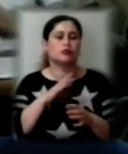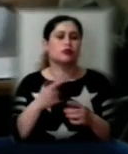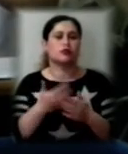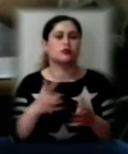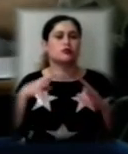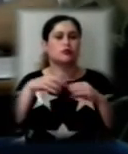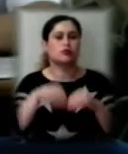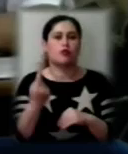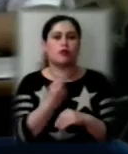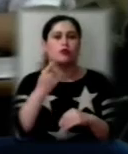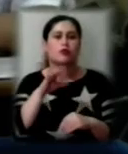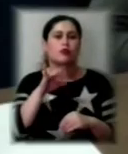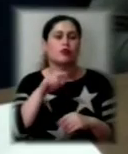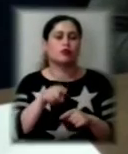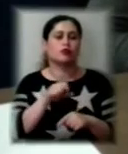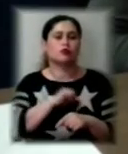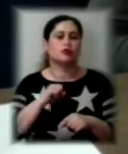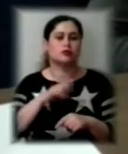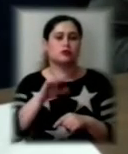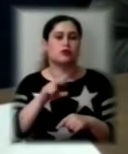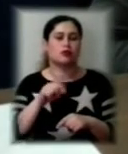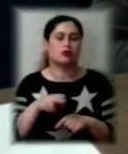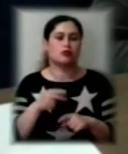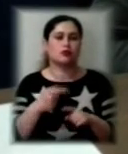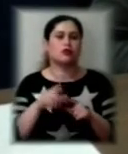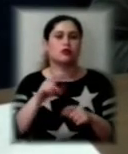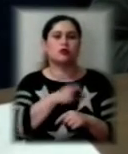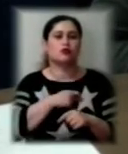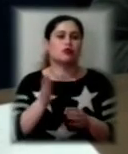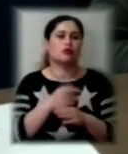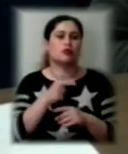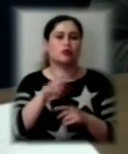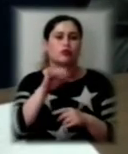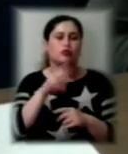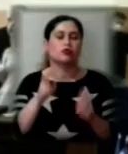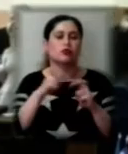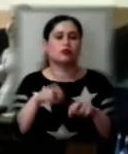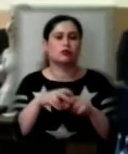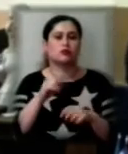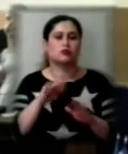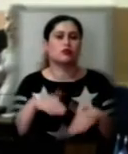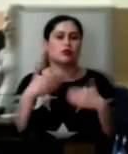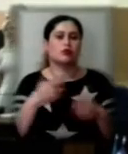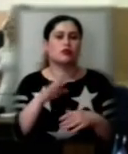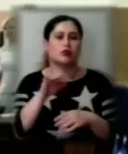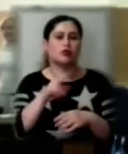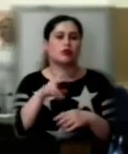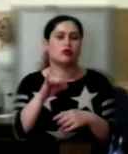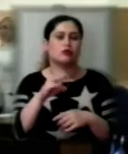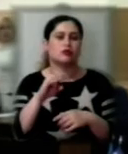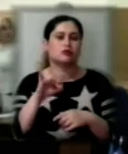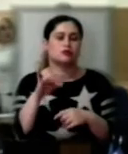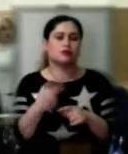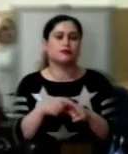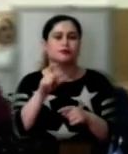обласним протитуберкульозним медзакладом. Депутати зняли цей пункт з розгляду за пропозицією Михайла Ленецького. Якщо на